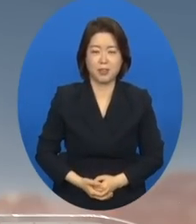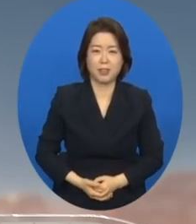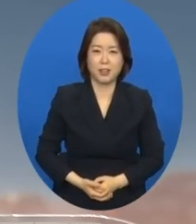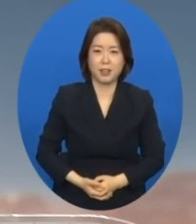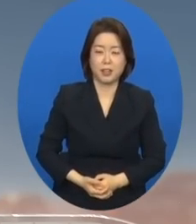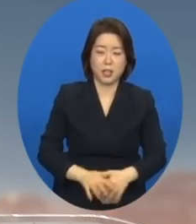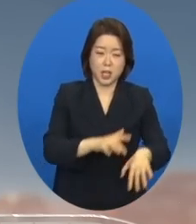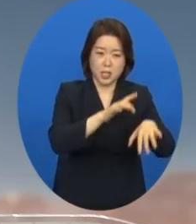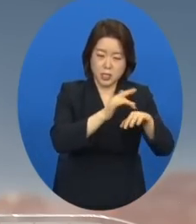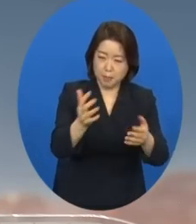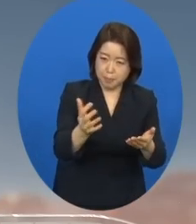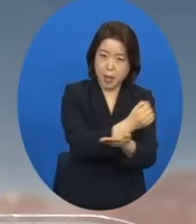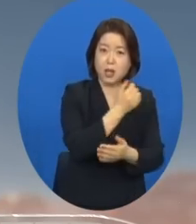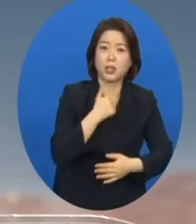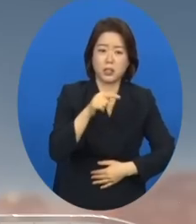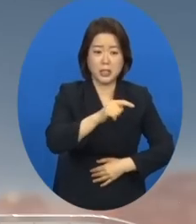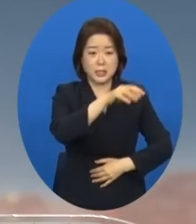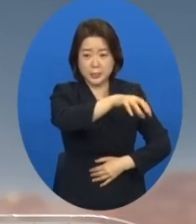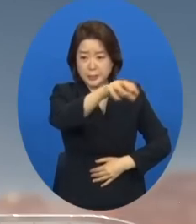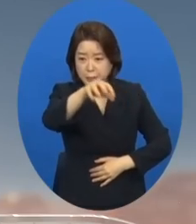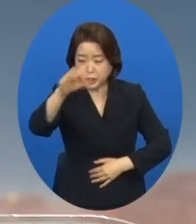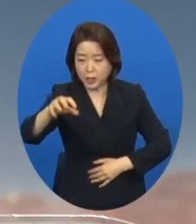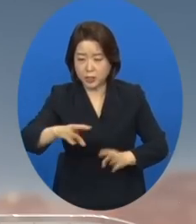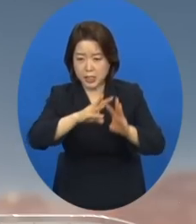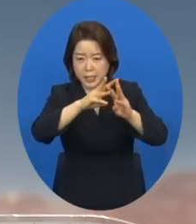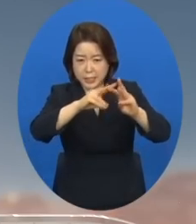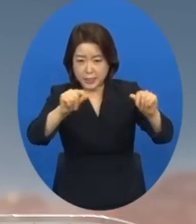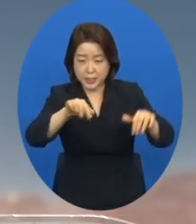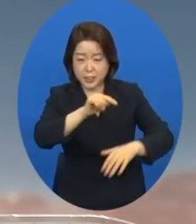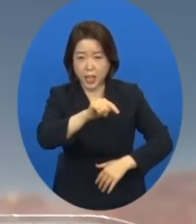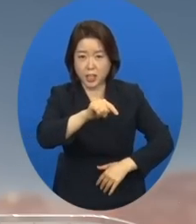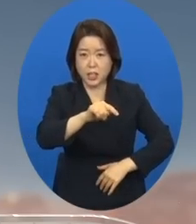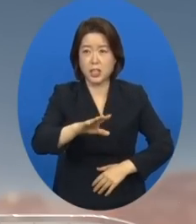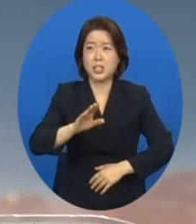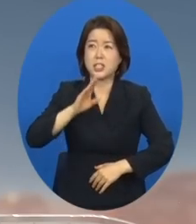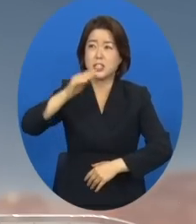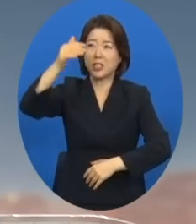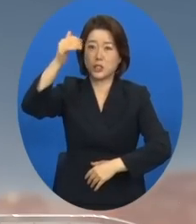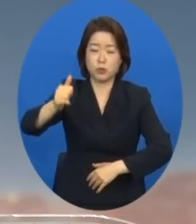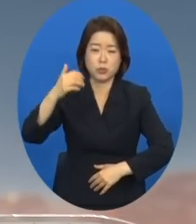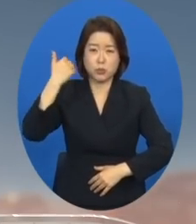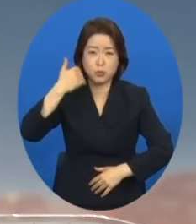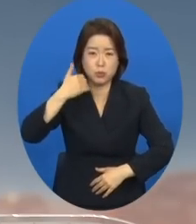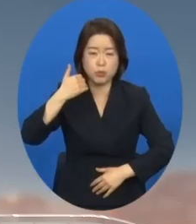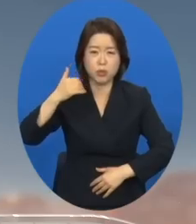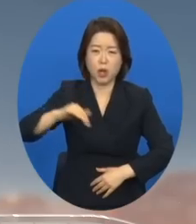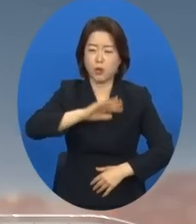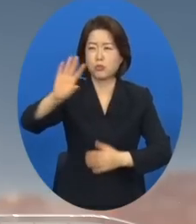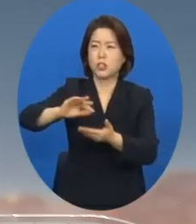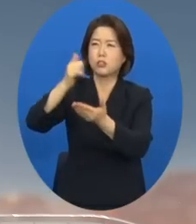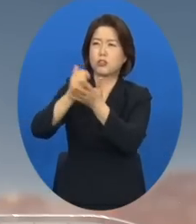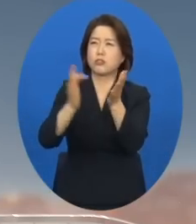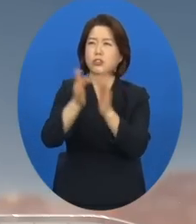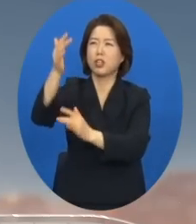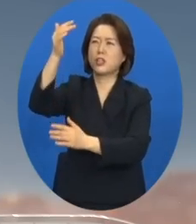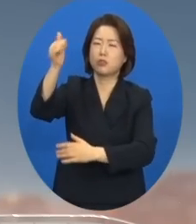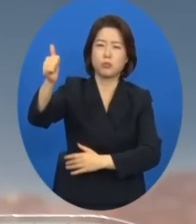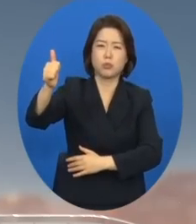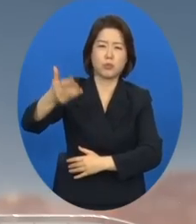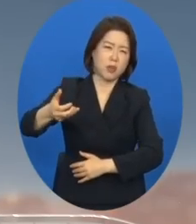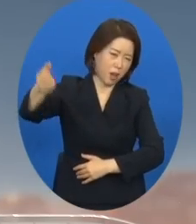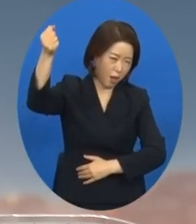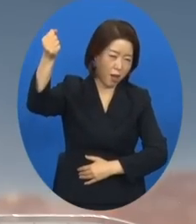사단에게 빼앗겨 버린 그 영역과 영토와 그 땅이 실제 주인은 누구냐 우리 그리스도 예수 그리스도시